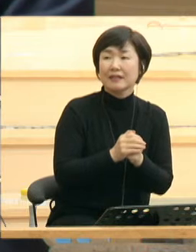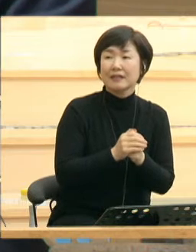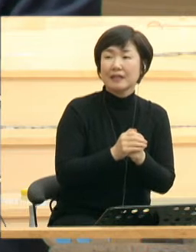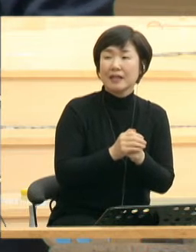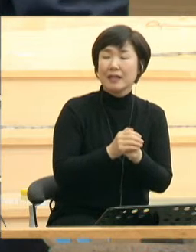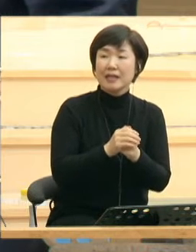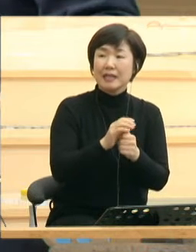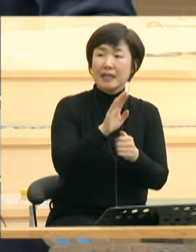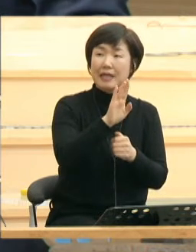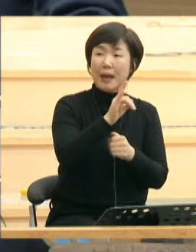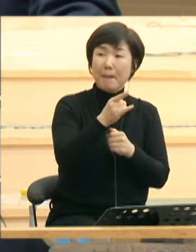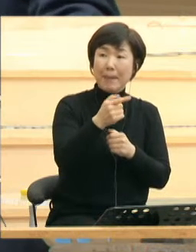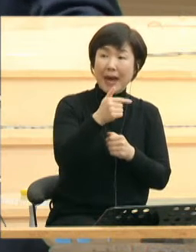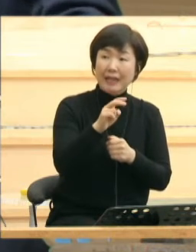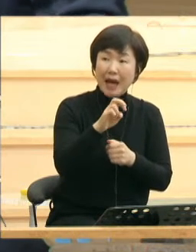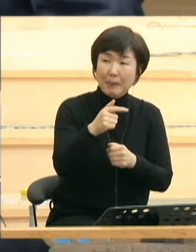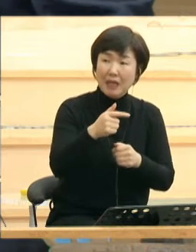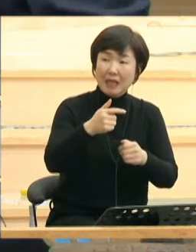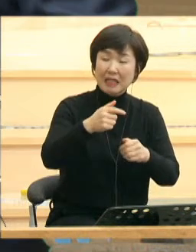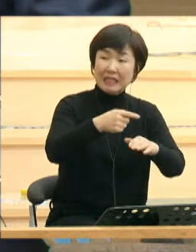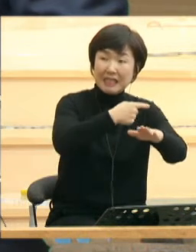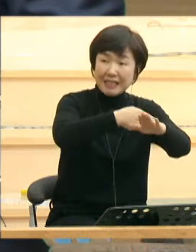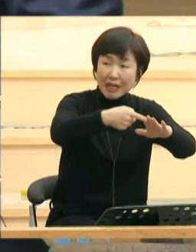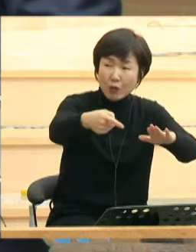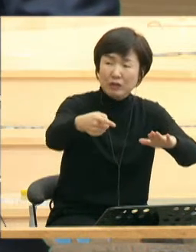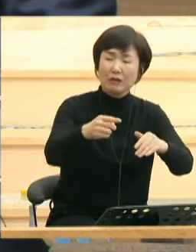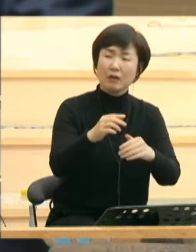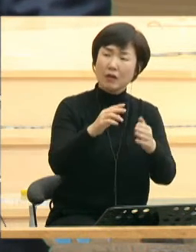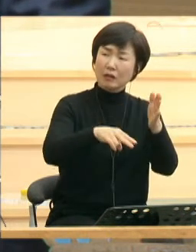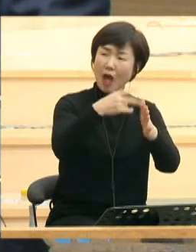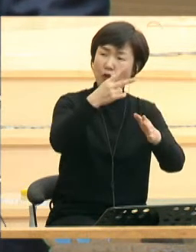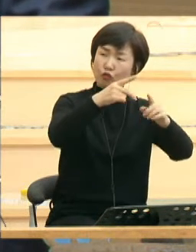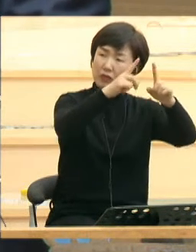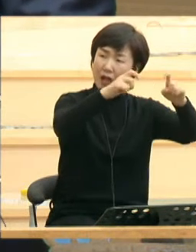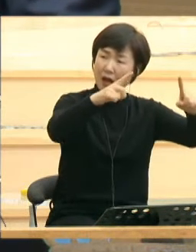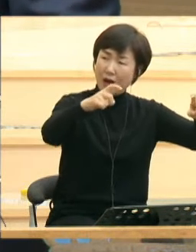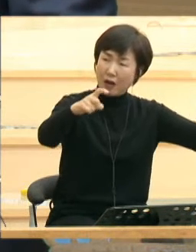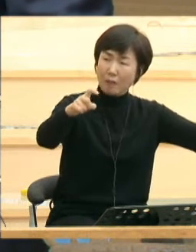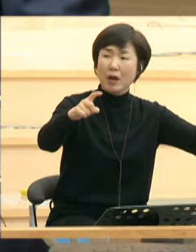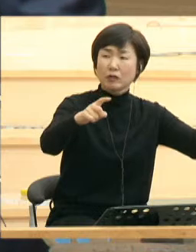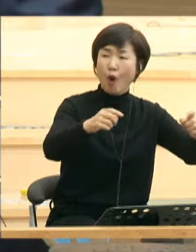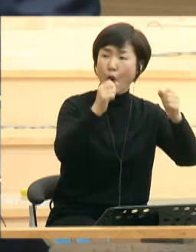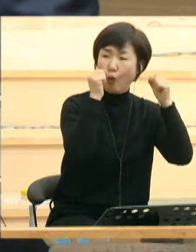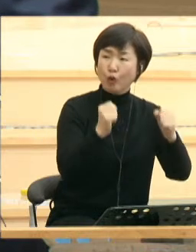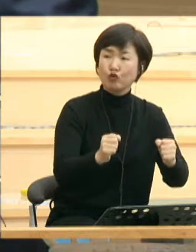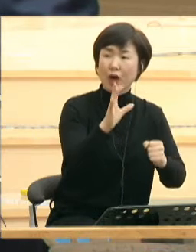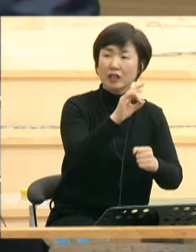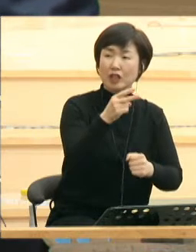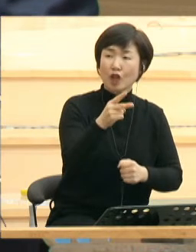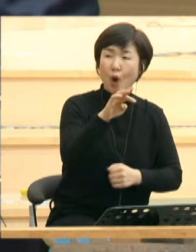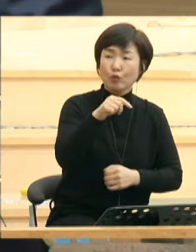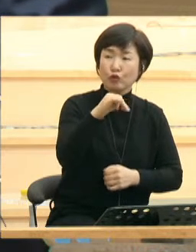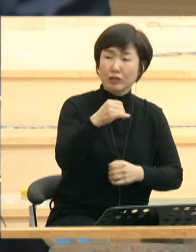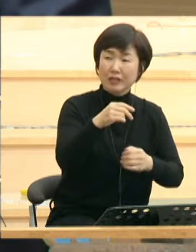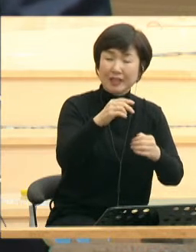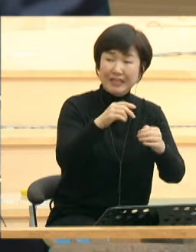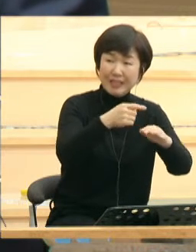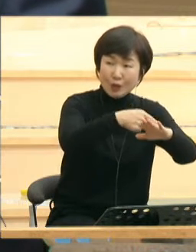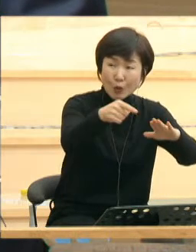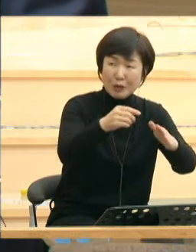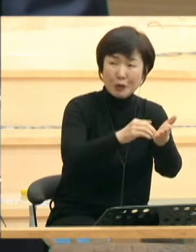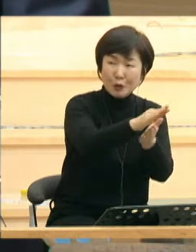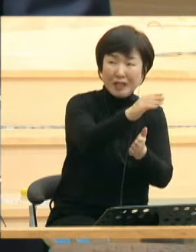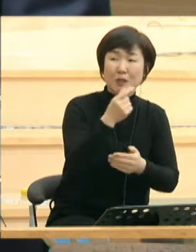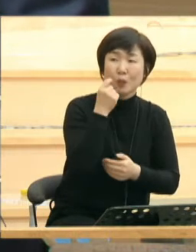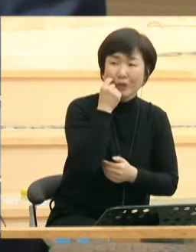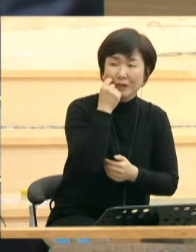시자 베냐민 자손을 예루살렘에 거주하는 여부스 족속을 쫓아내지 못하였으므로 여부스 족속이 비냐